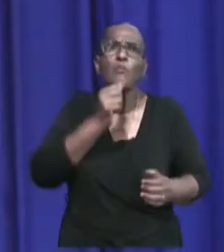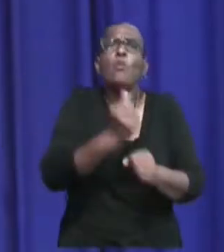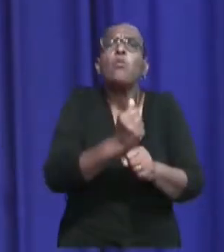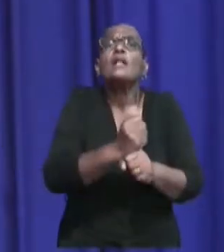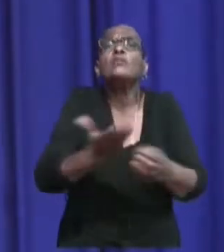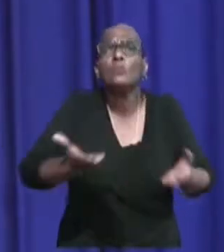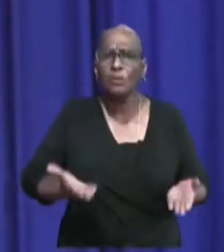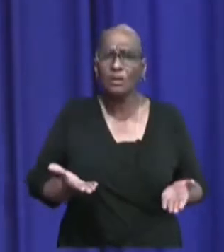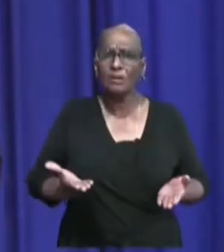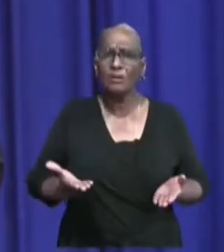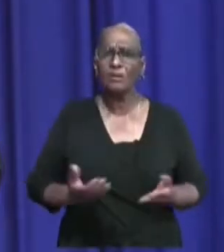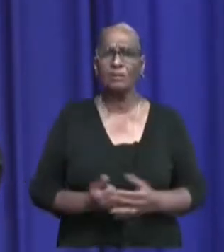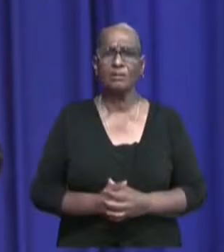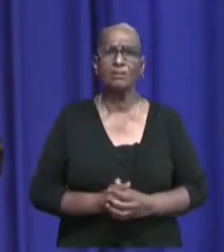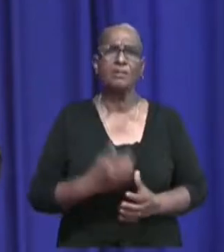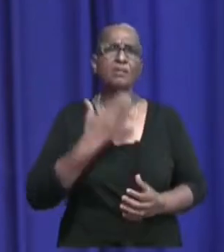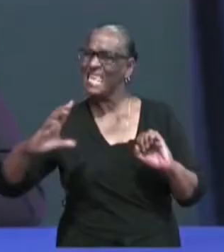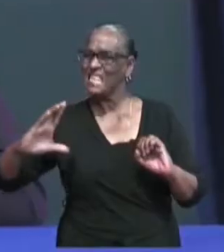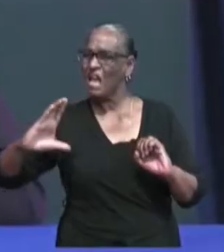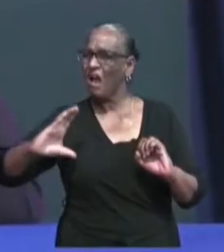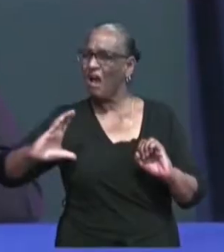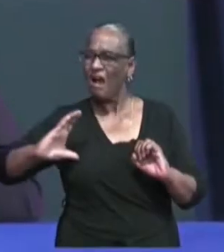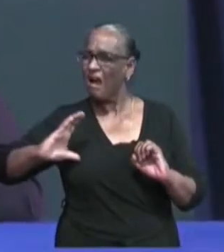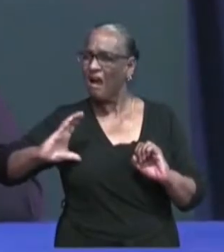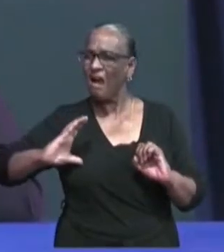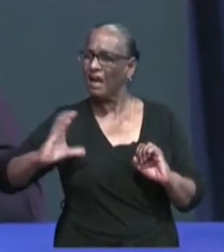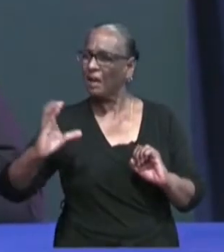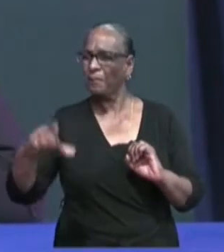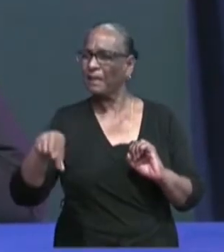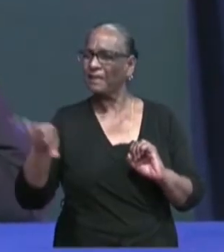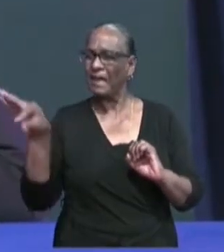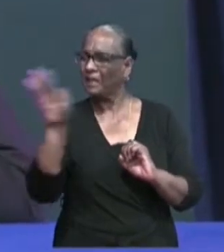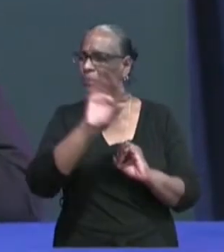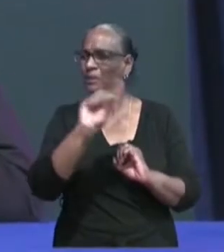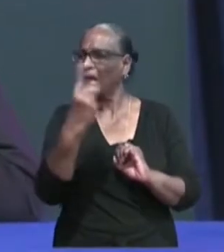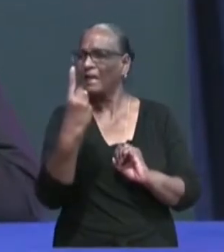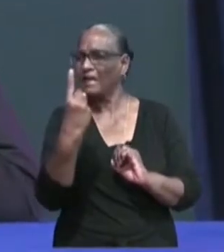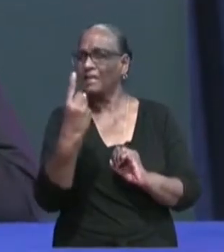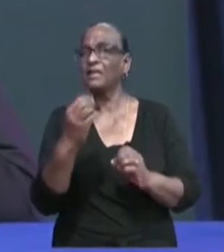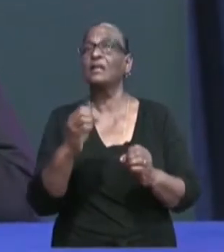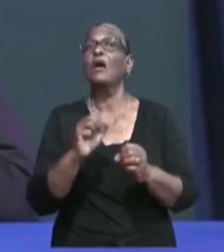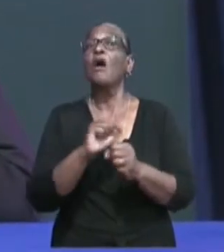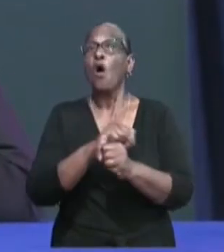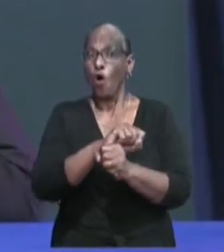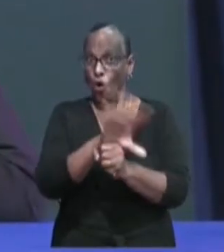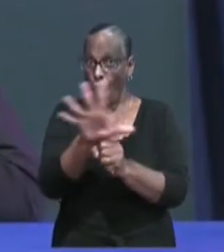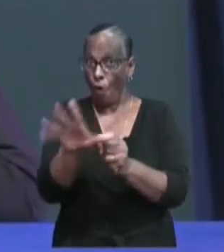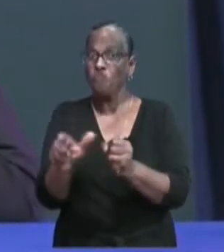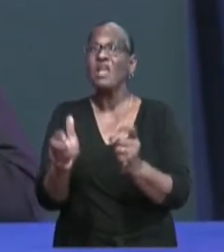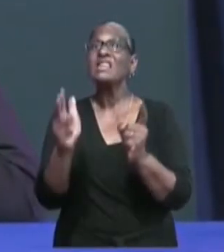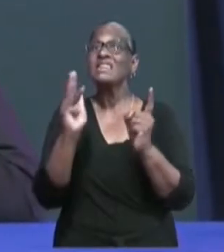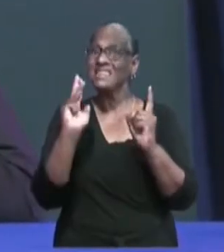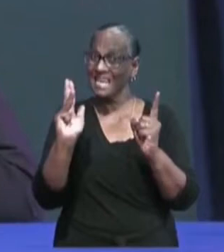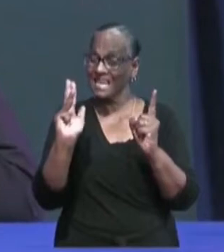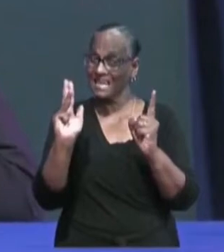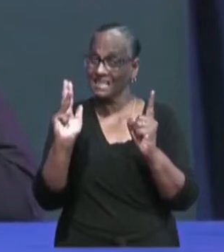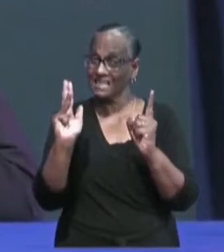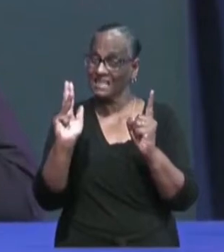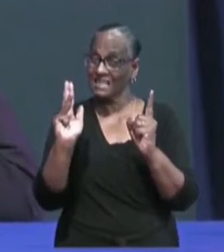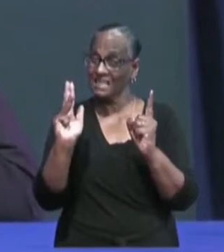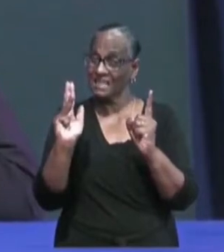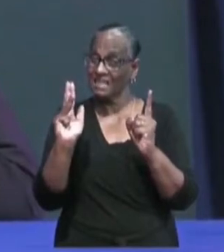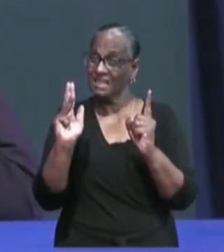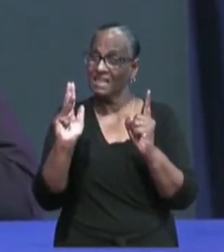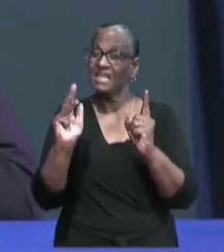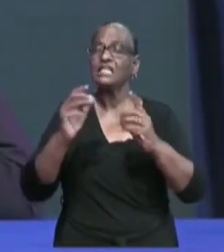4 lijken mee te nemen naar Suriname. Dit verzoek is echter geweigerd. Jesserun zegt dat het bleek te gaan om